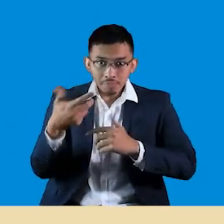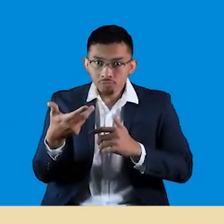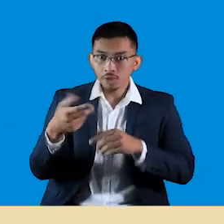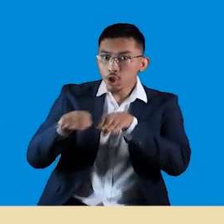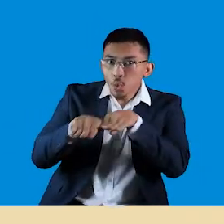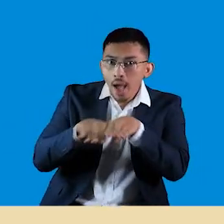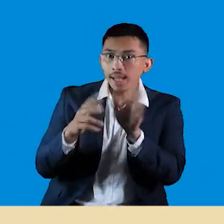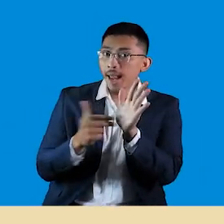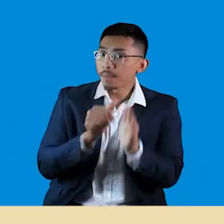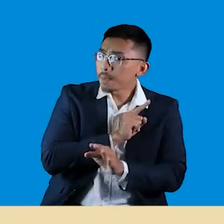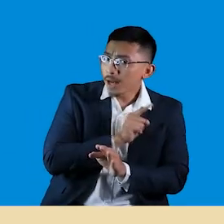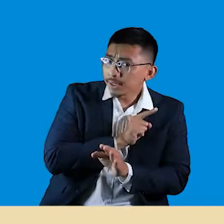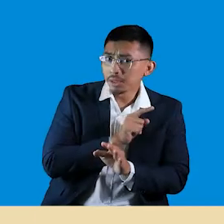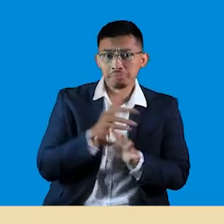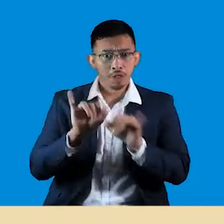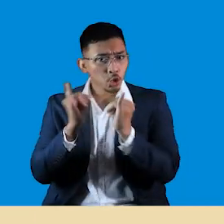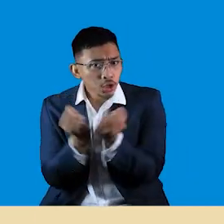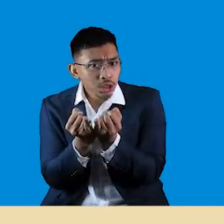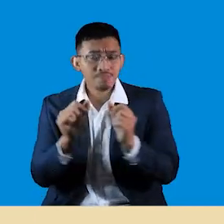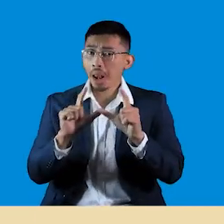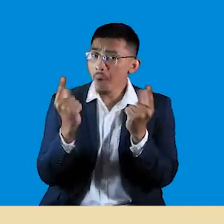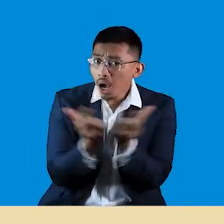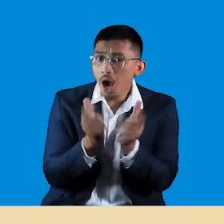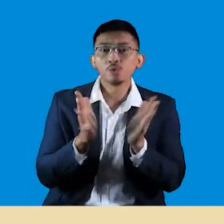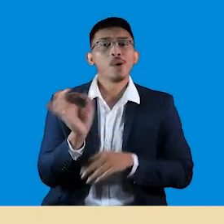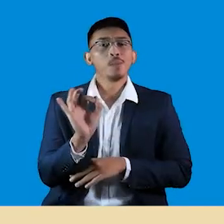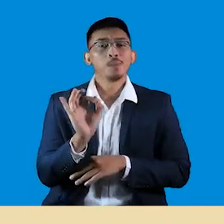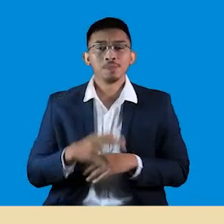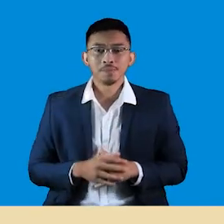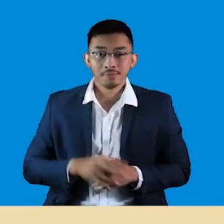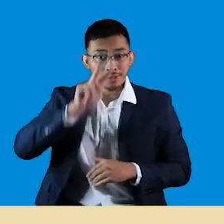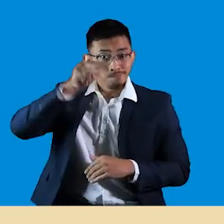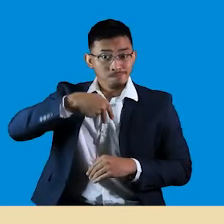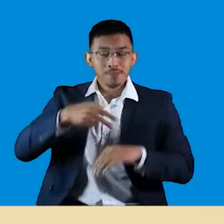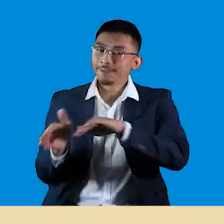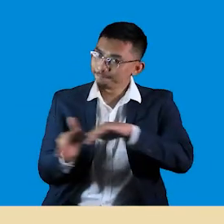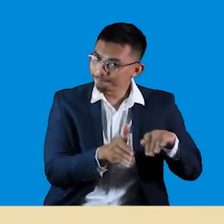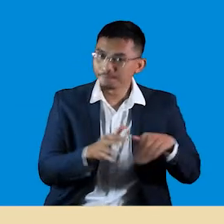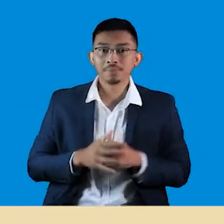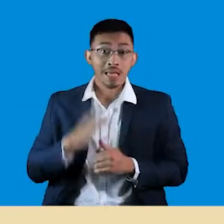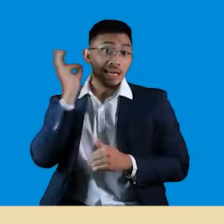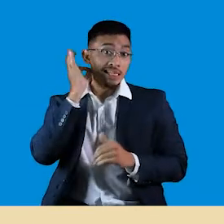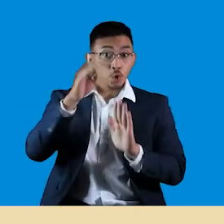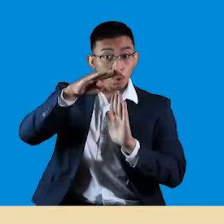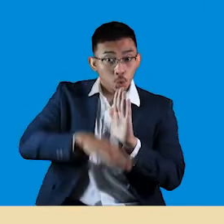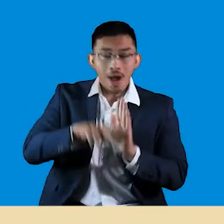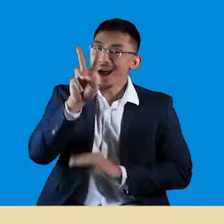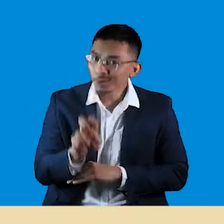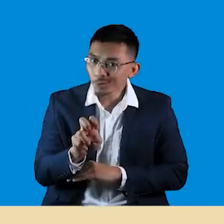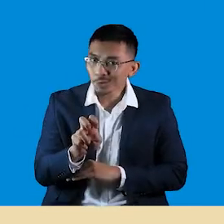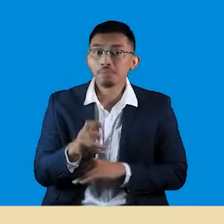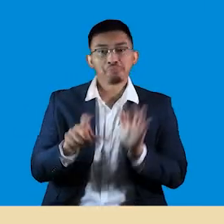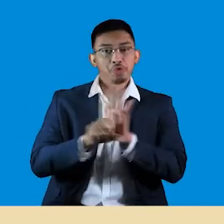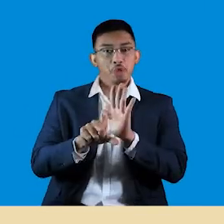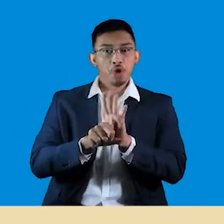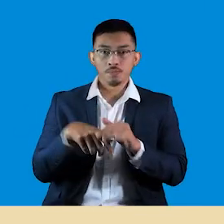nilai pribadi, institusi, atau lembaga yang kita wakili? Selain dari refleksi diri, tentu kita harus menurunkan risiko, seperti